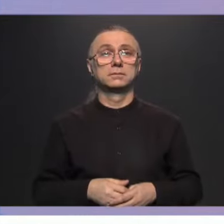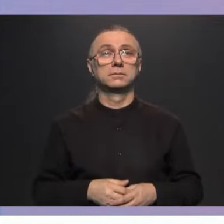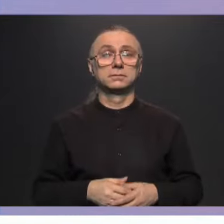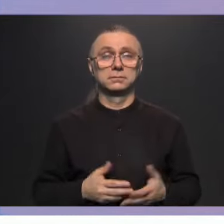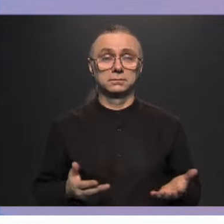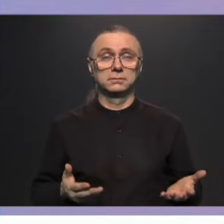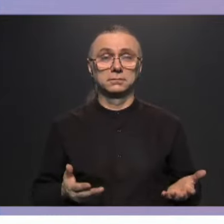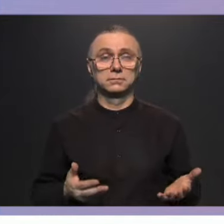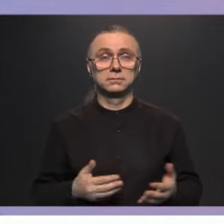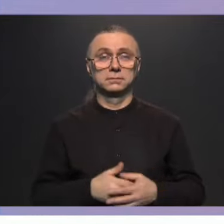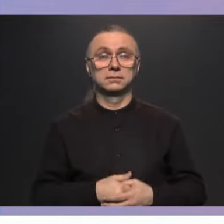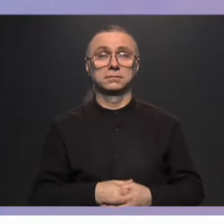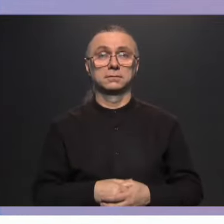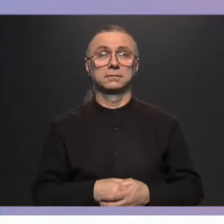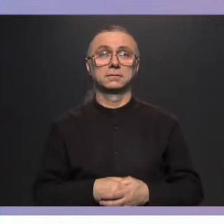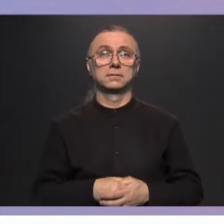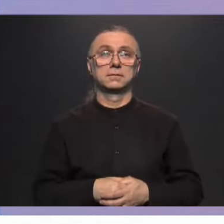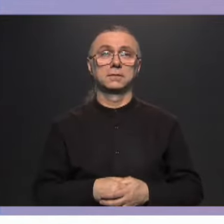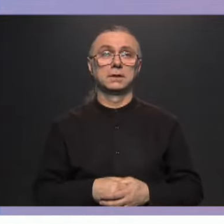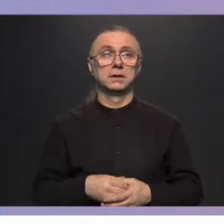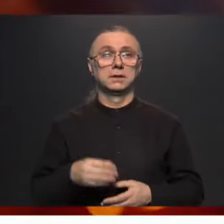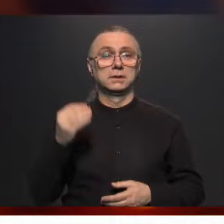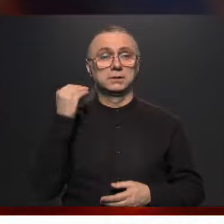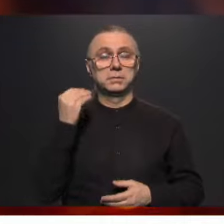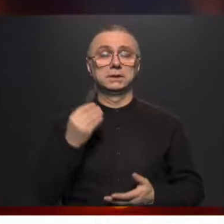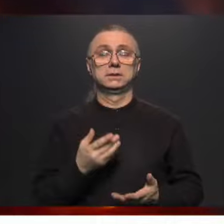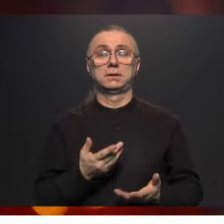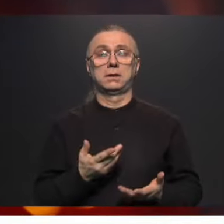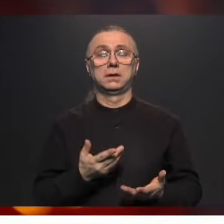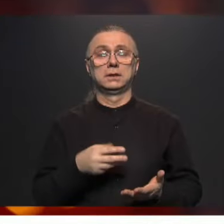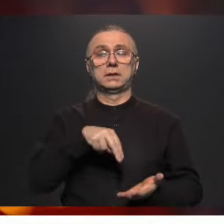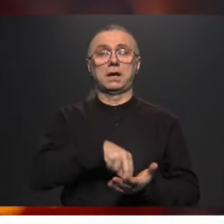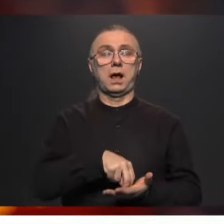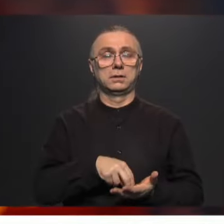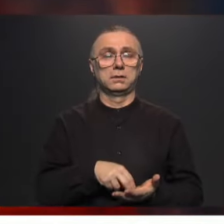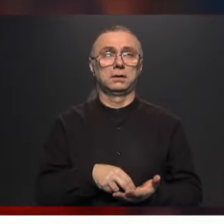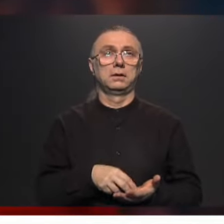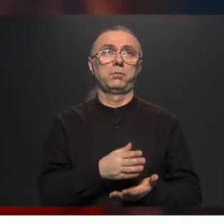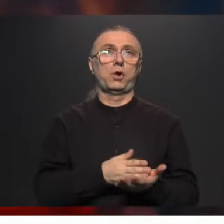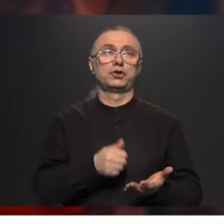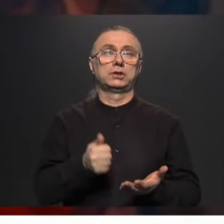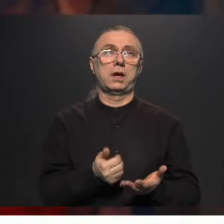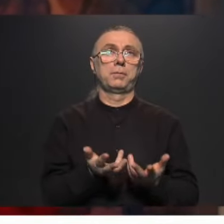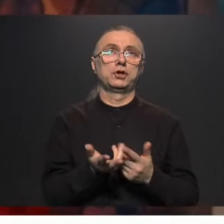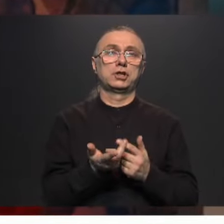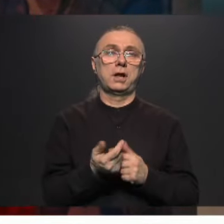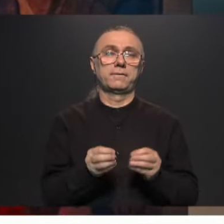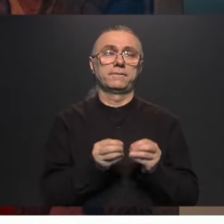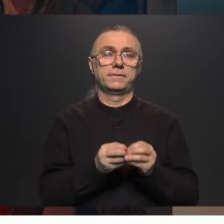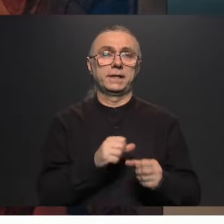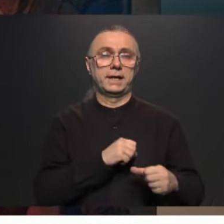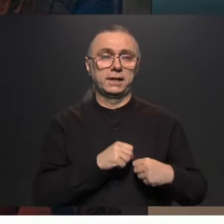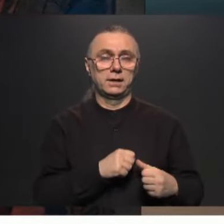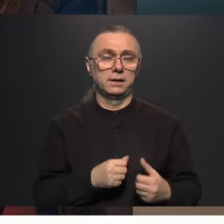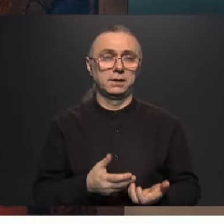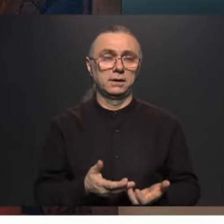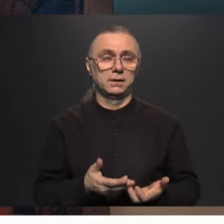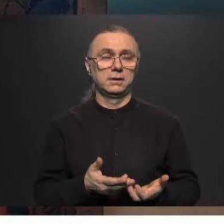смысл стоять там полчаса, разглагольствовать, перечислять те же самые грехи, то же самое. И человек, я говорю, ну, что ж ты, он говорит, ну,